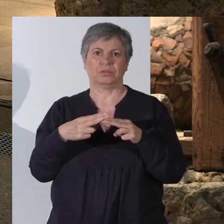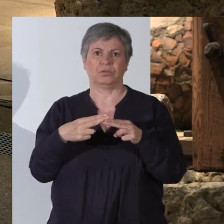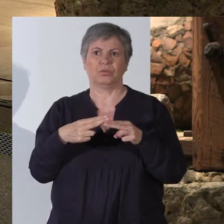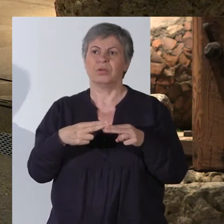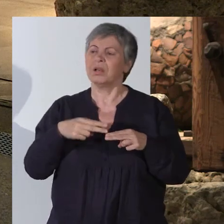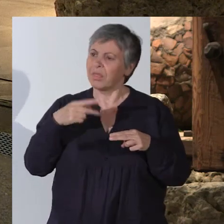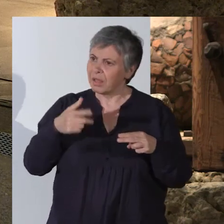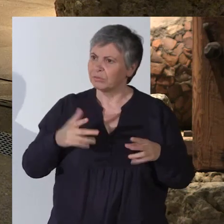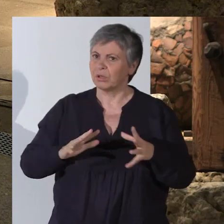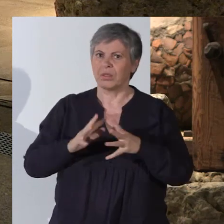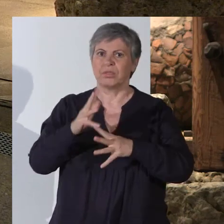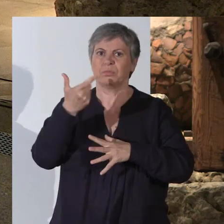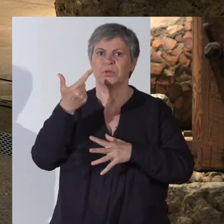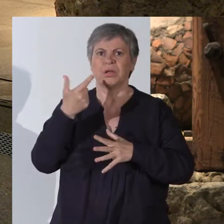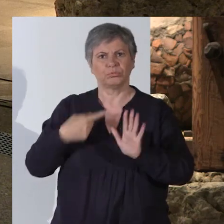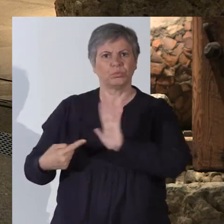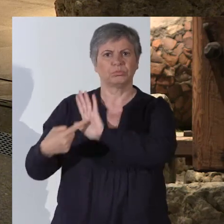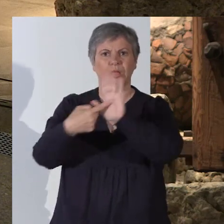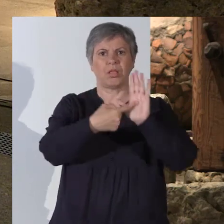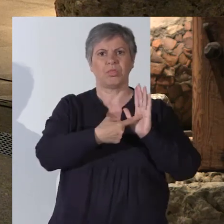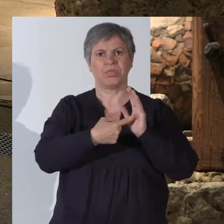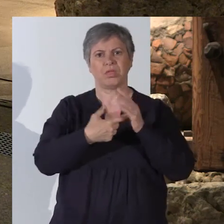δημιουργίας να το μοιραστούμε με τον